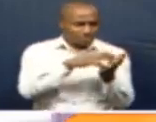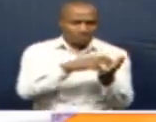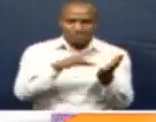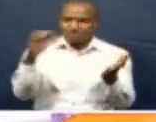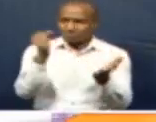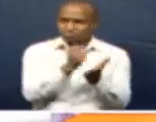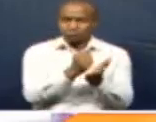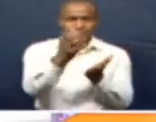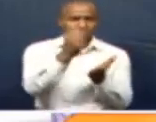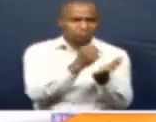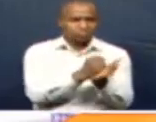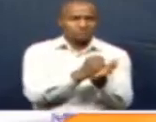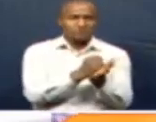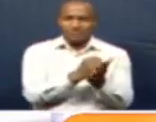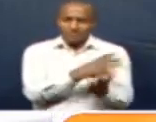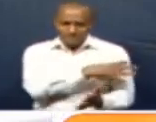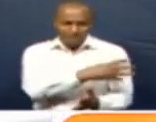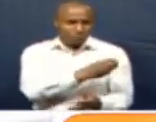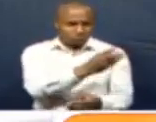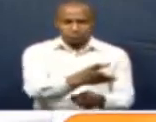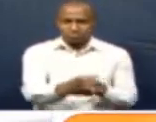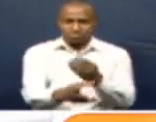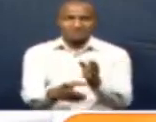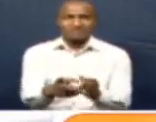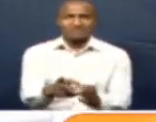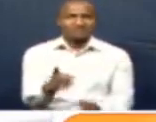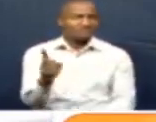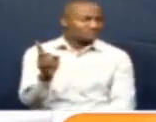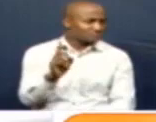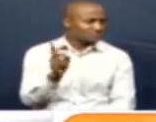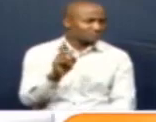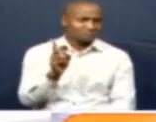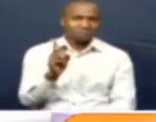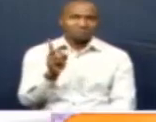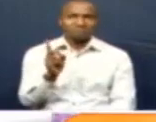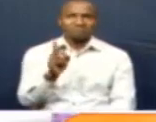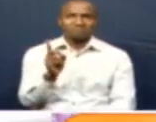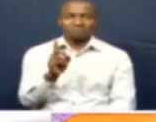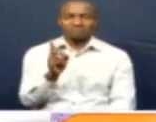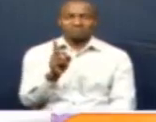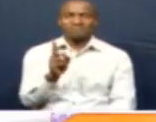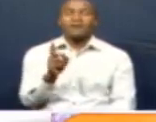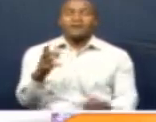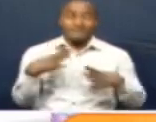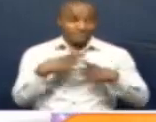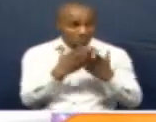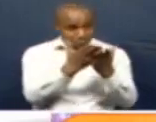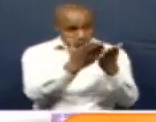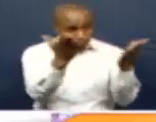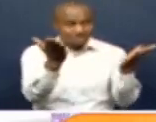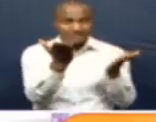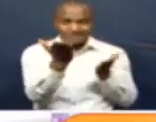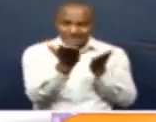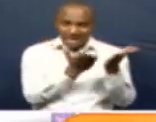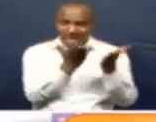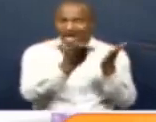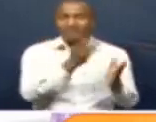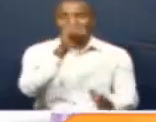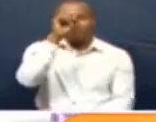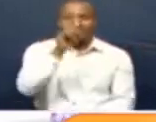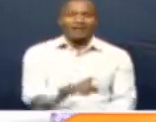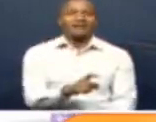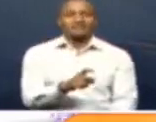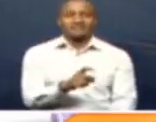positions to allocate to politicians and deny the people of Kenya the opportunity